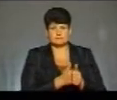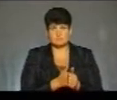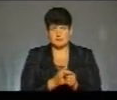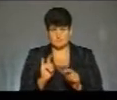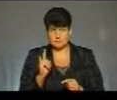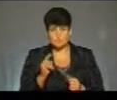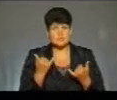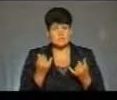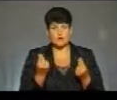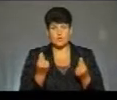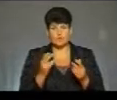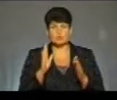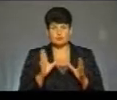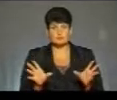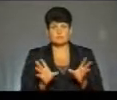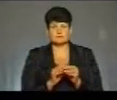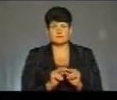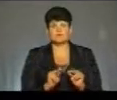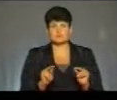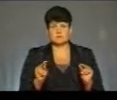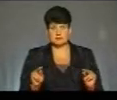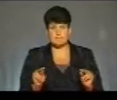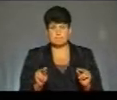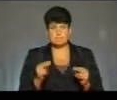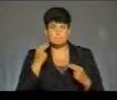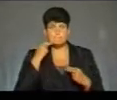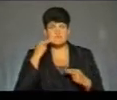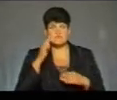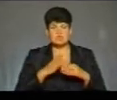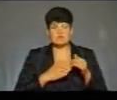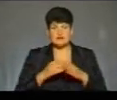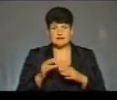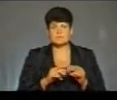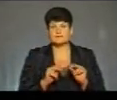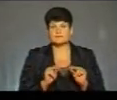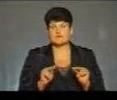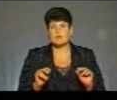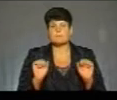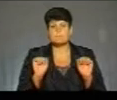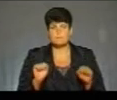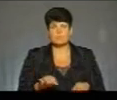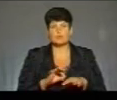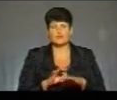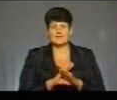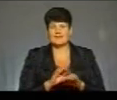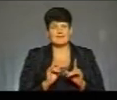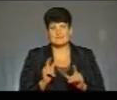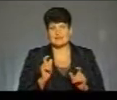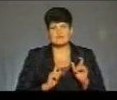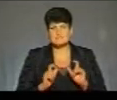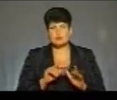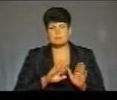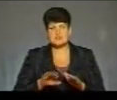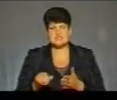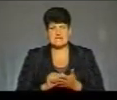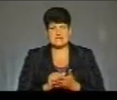зараз гроші підуть і за вчителем. Тобто підвищення кваліфікації, педагогічні працівники зможуть проходити не тільки в інституті після